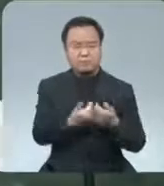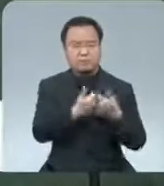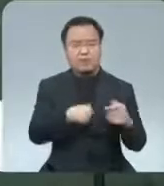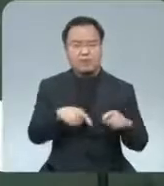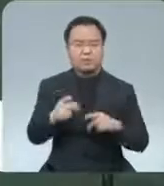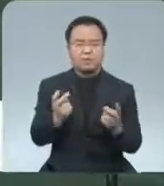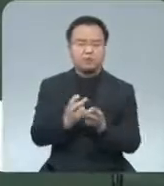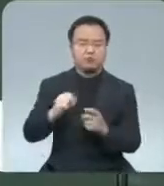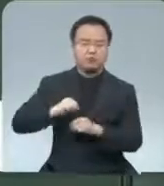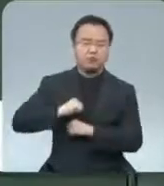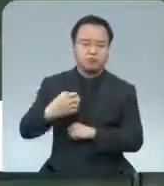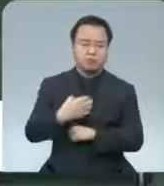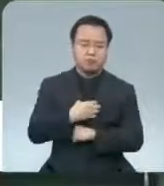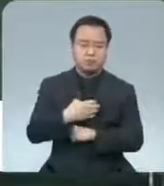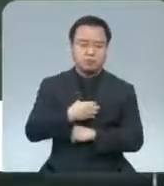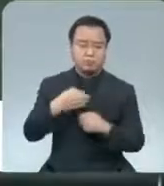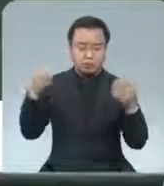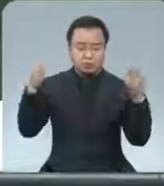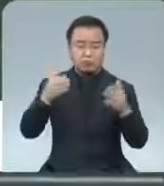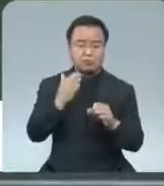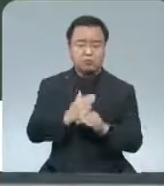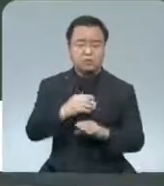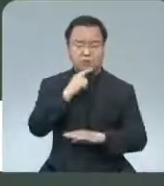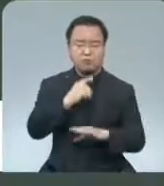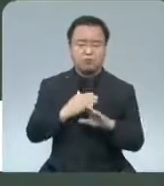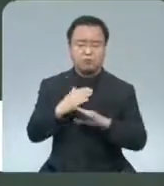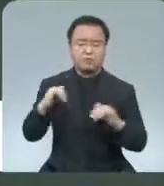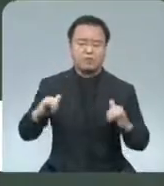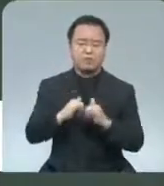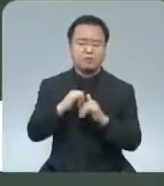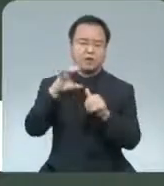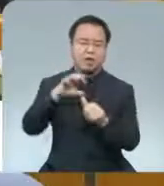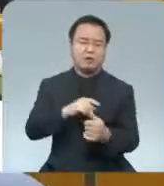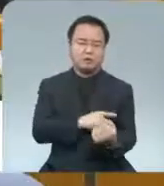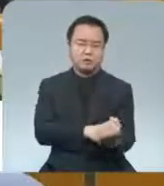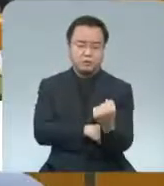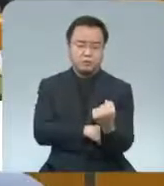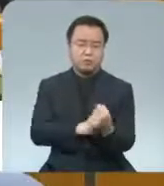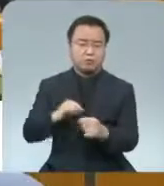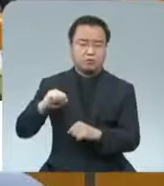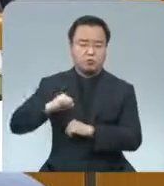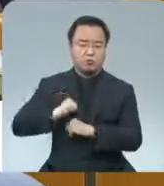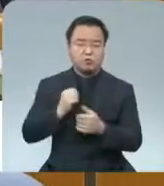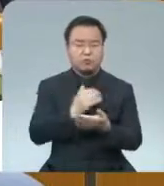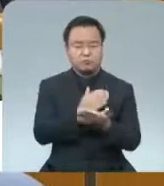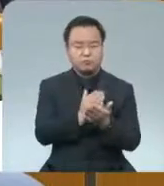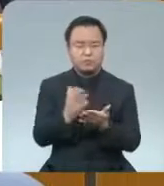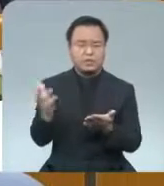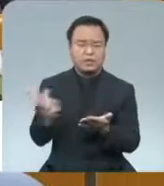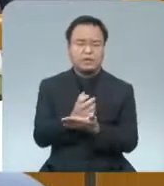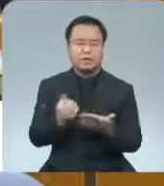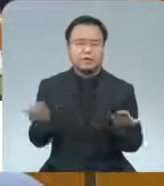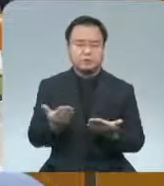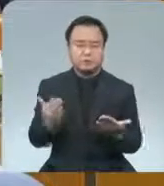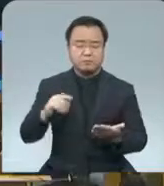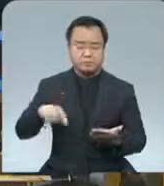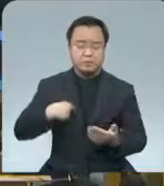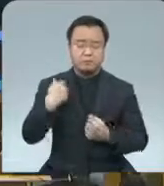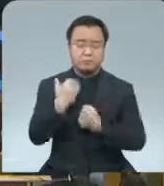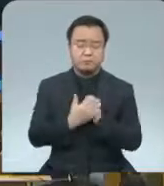ditambahkannya kebijakan bermusuhan Amerika Serikat terhadap Korea Utara difokuskan pada ancaman militer terhadap Korea Utara